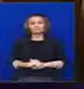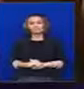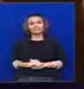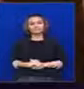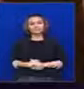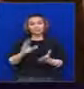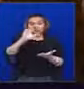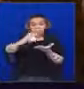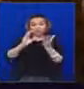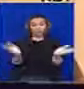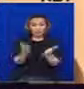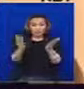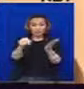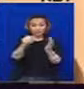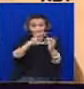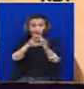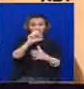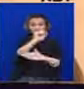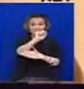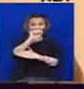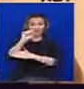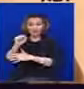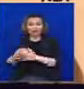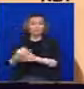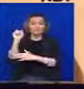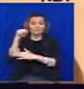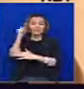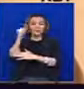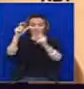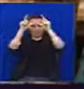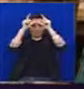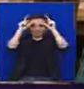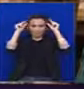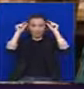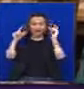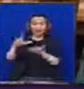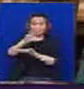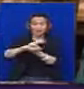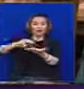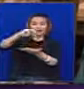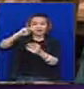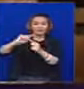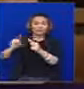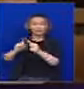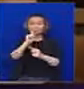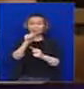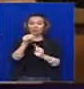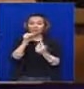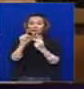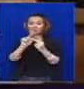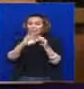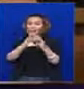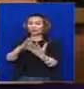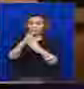กองทุนสนับสนุนการส่งเสริมสุขภาพหรือสสส.ร่วมกับสภาการพยาบาลและสถาบันอุดมศึกษา5แห่งประชุมเชิงปฏิบัติการแนวทางการเรียน